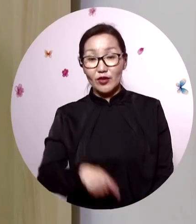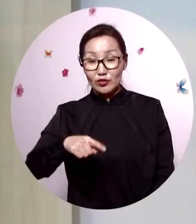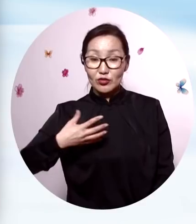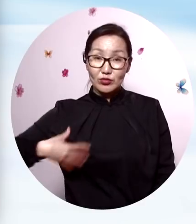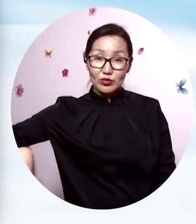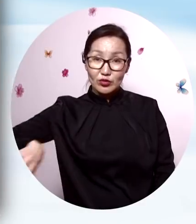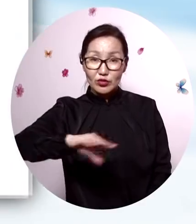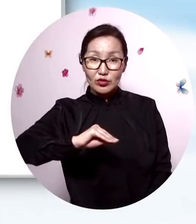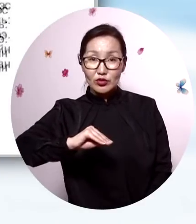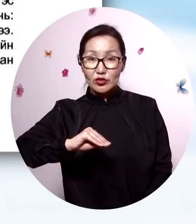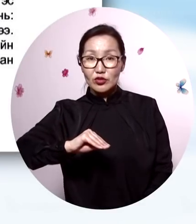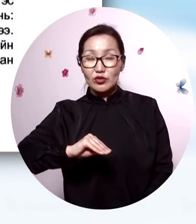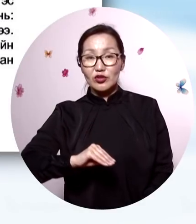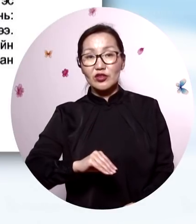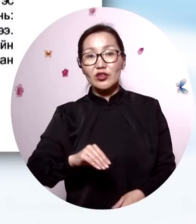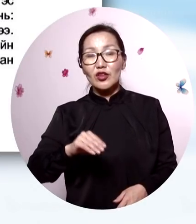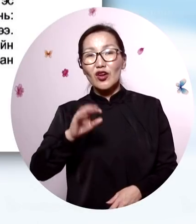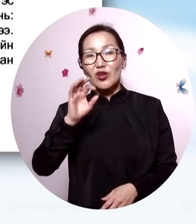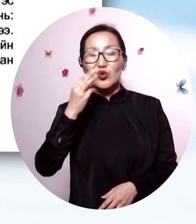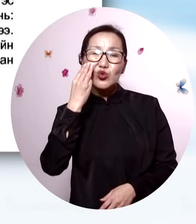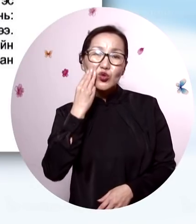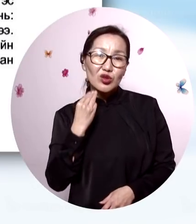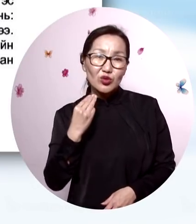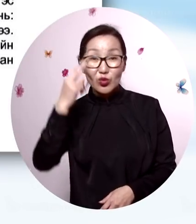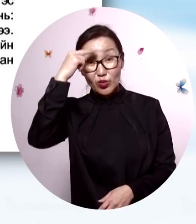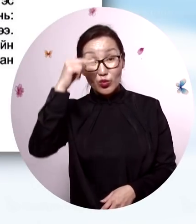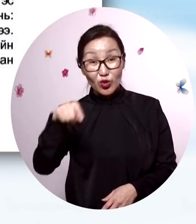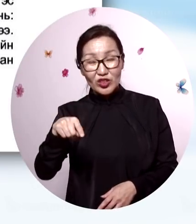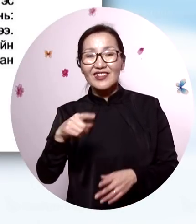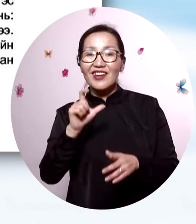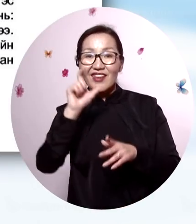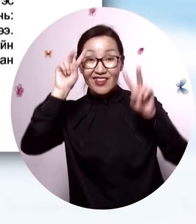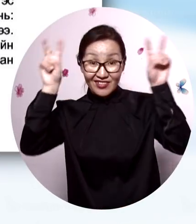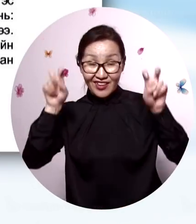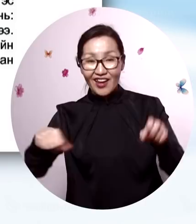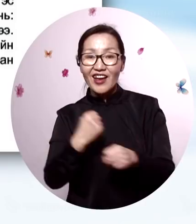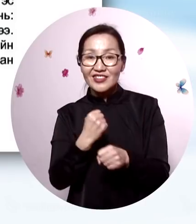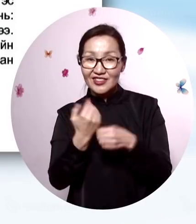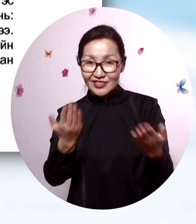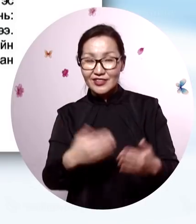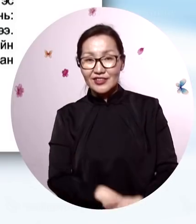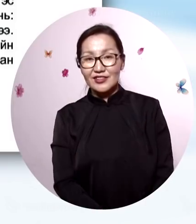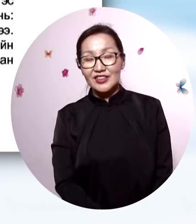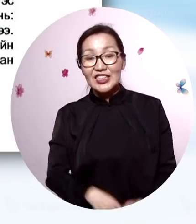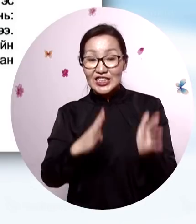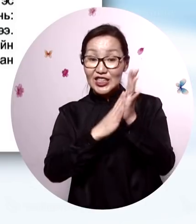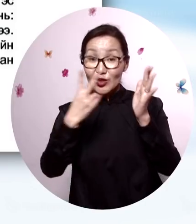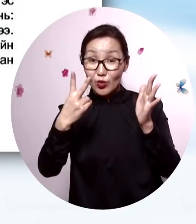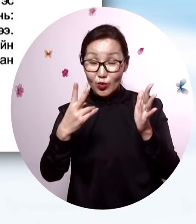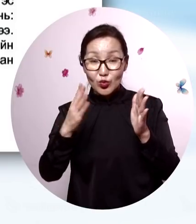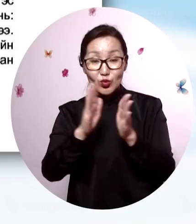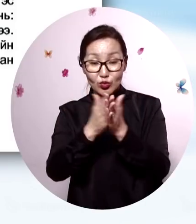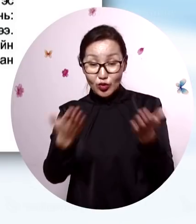Одоо цөмөрөө шуналт өвөө ихтэйэр ажиллая. Сурах бичгийн хуудас 93. За, 93-р хуудасаа